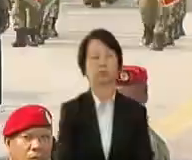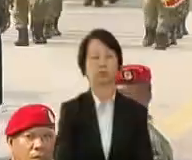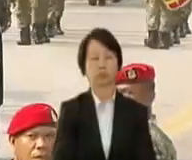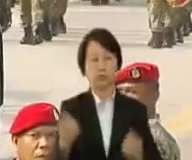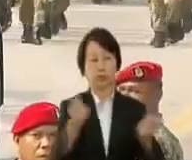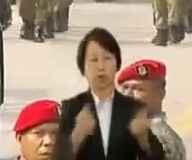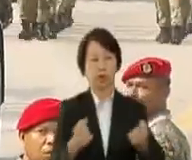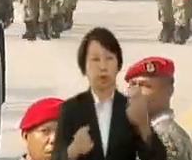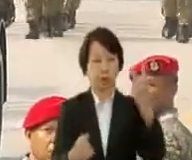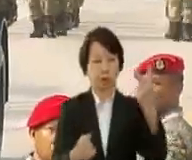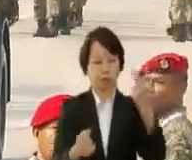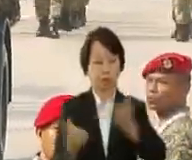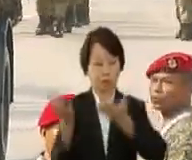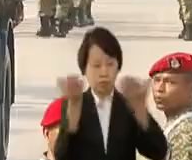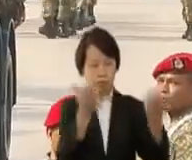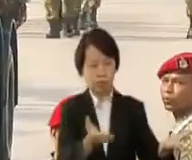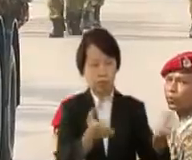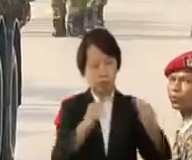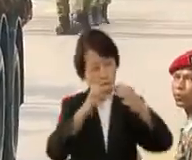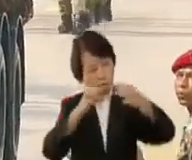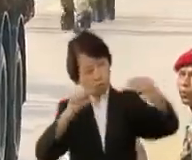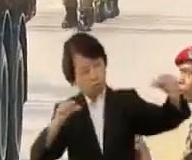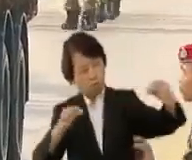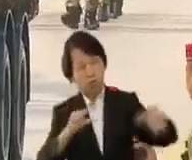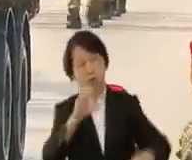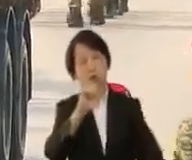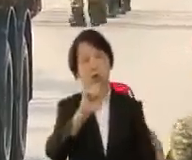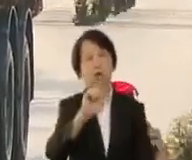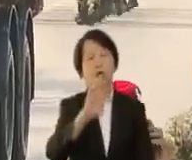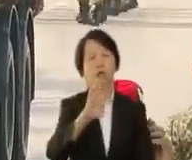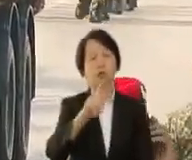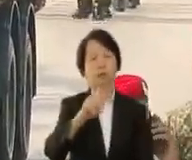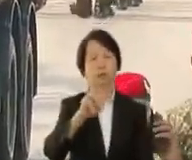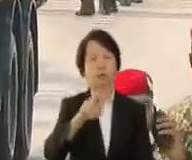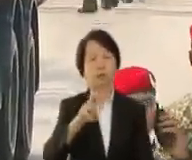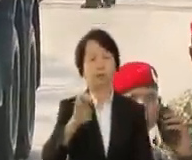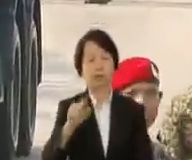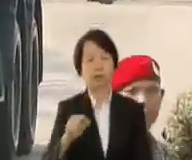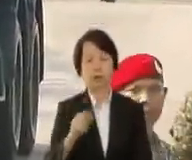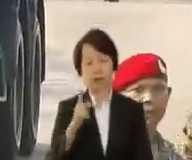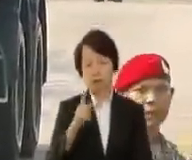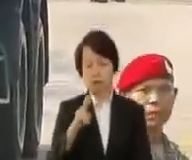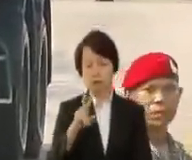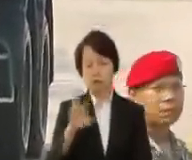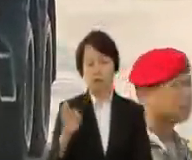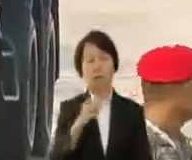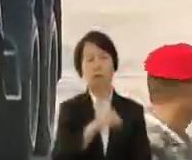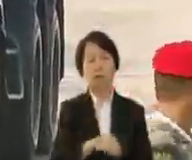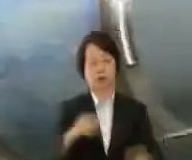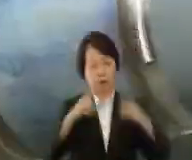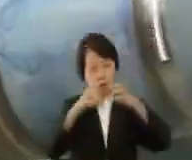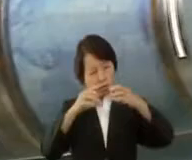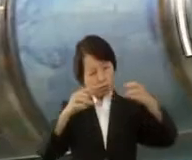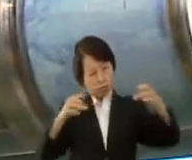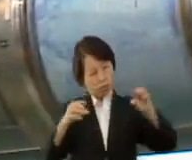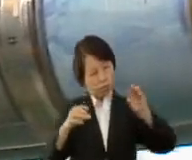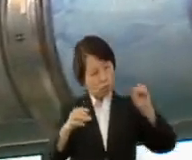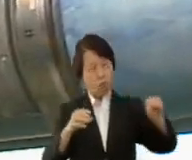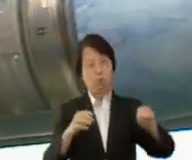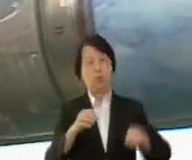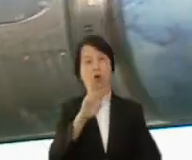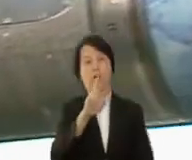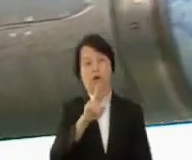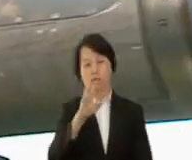Kenderaan kedua membawa misal yang digunakan oleh pesawat Sukhoi, misal KH-29 dan misal R-77.